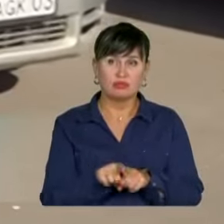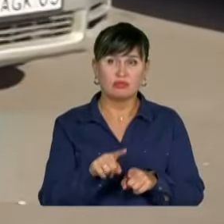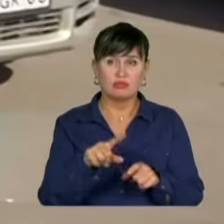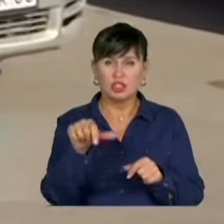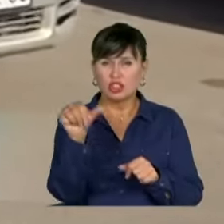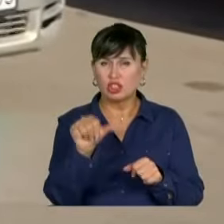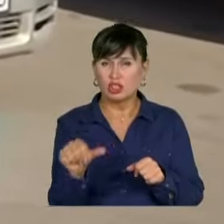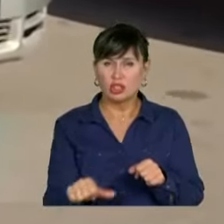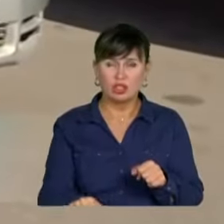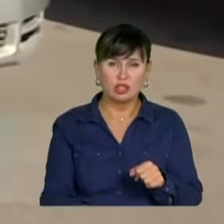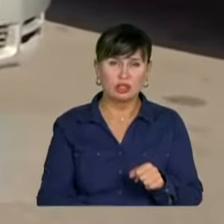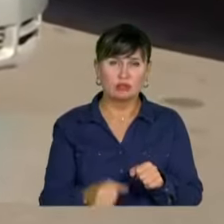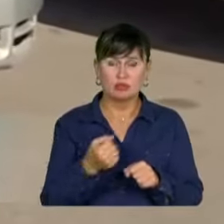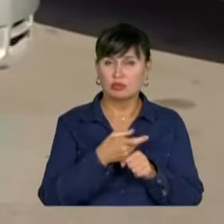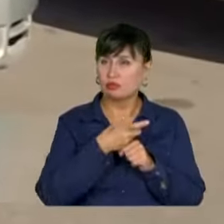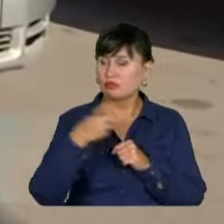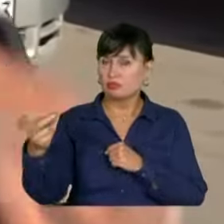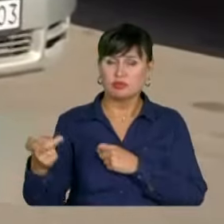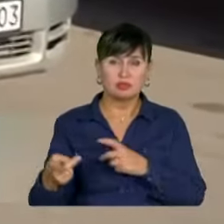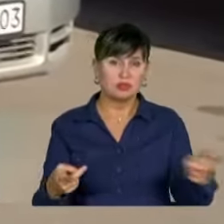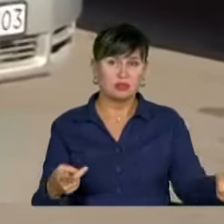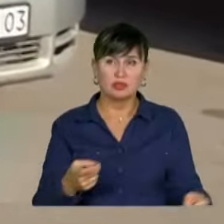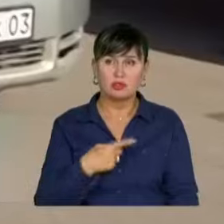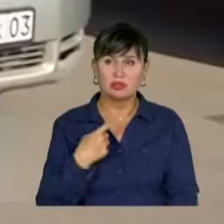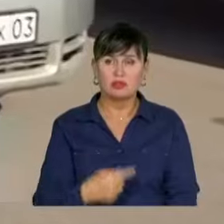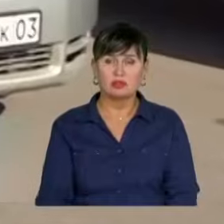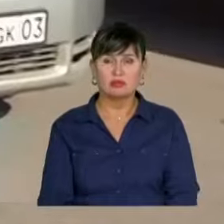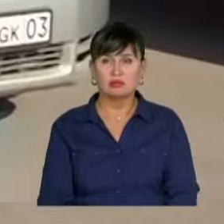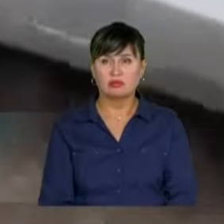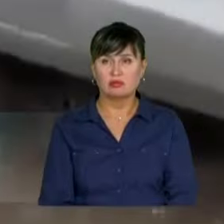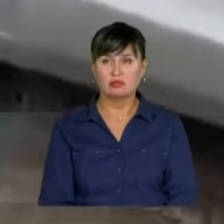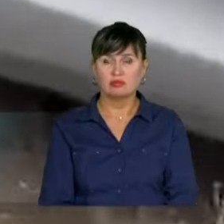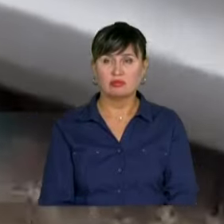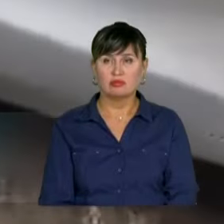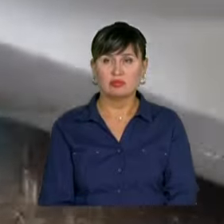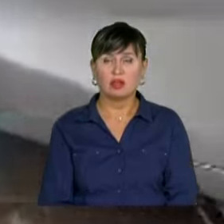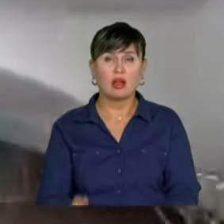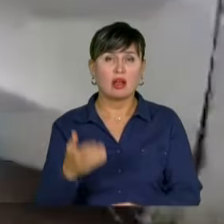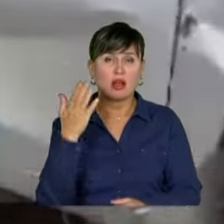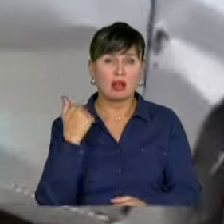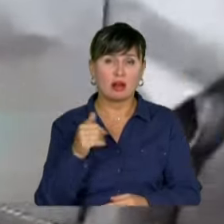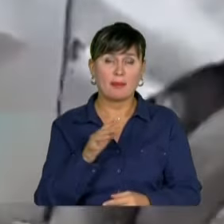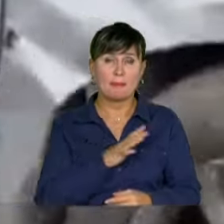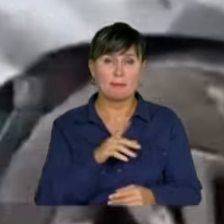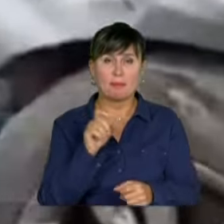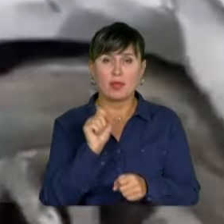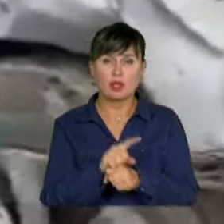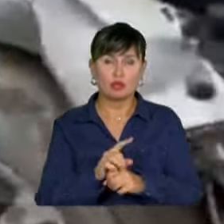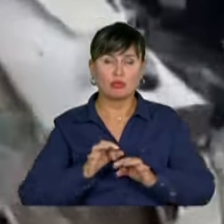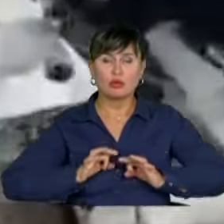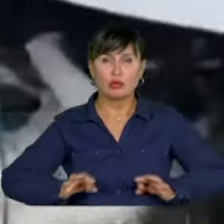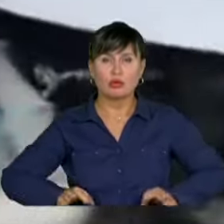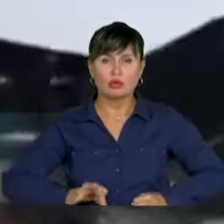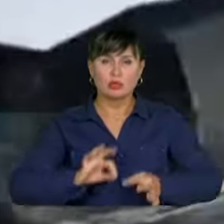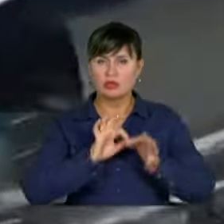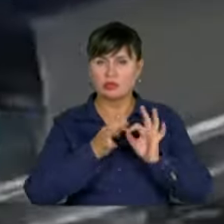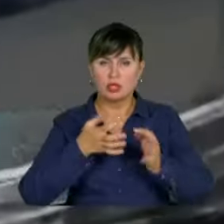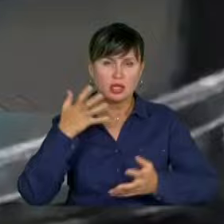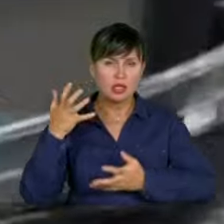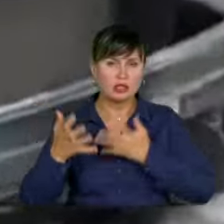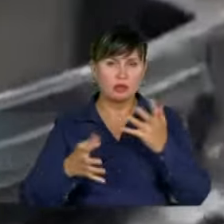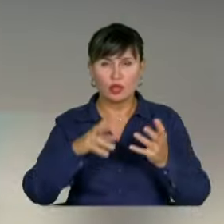что машина вылетает на встречу к вас. Может, через бордюр выйти. Да. Ранее Берик Асылов поручил прокурорам детально разобраться